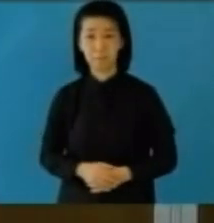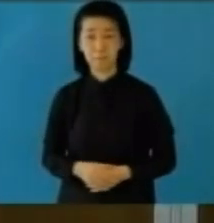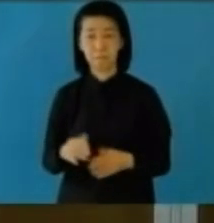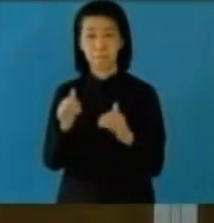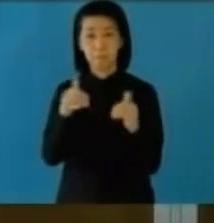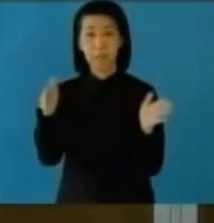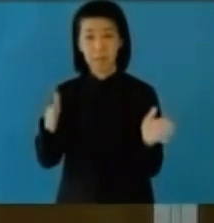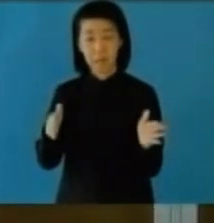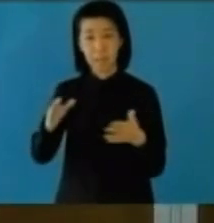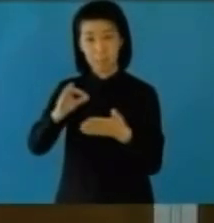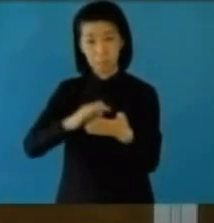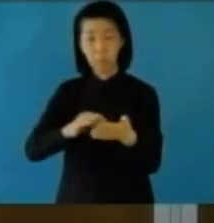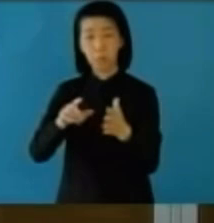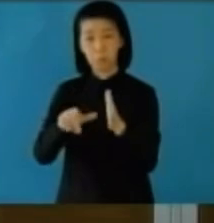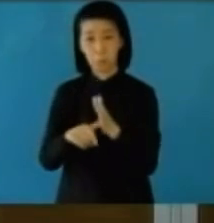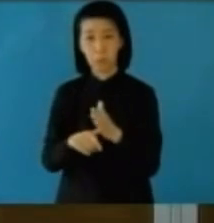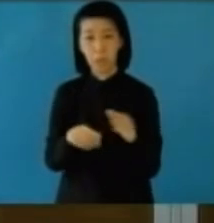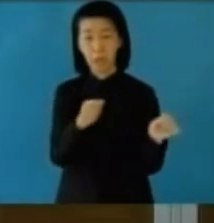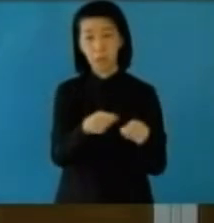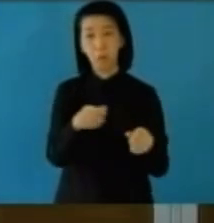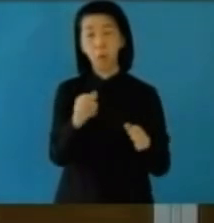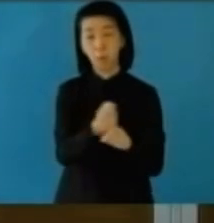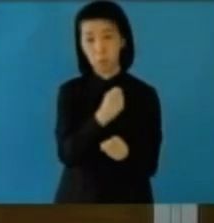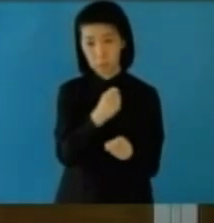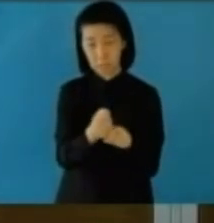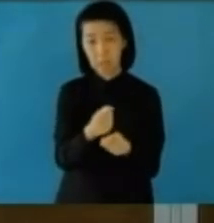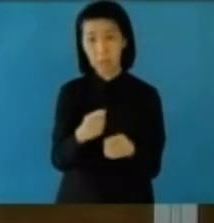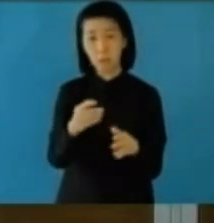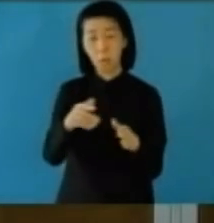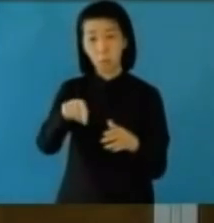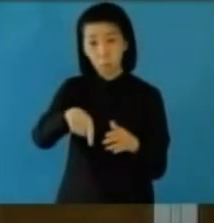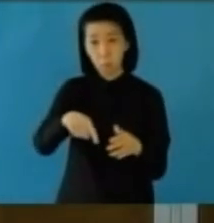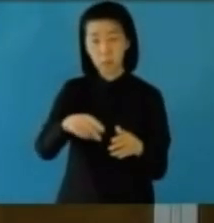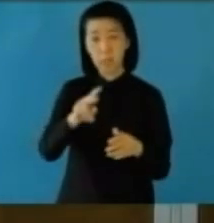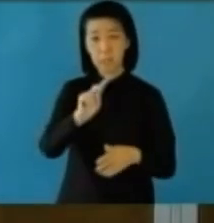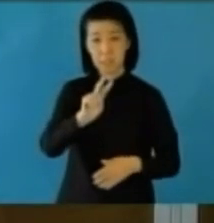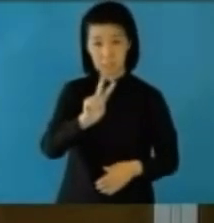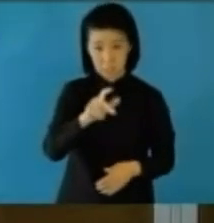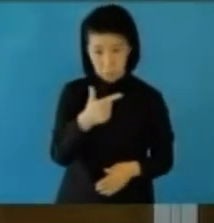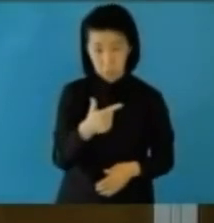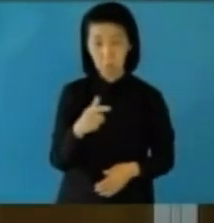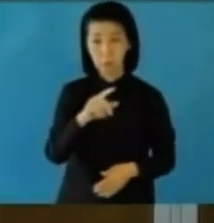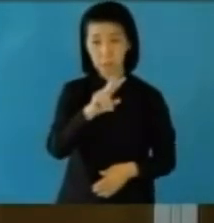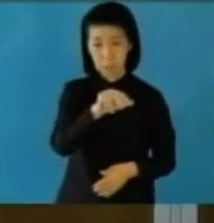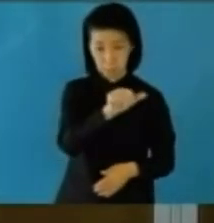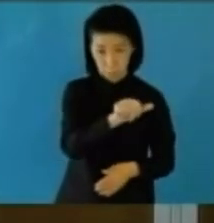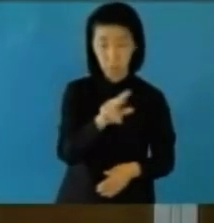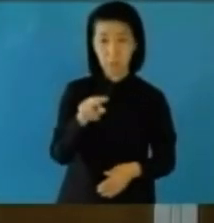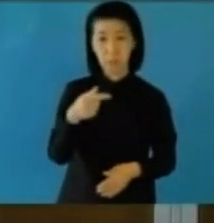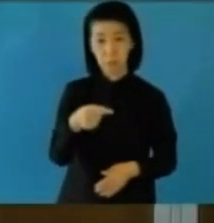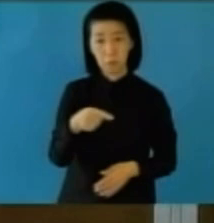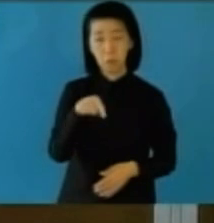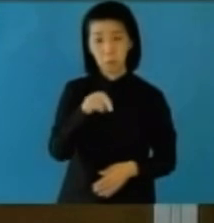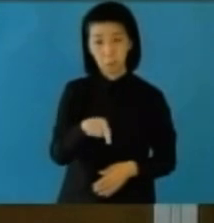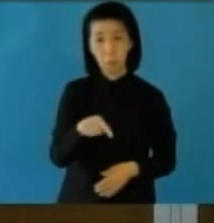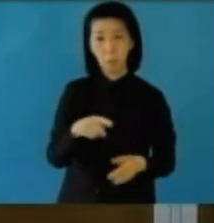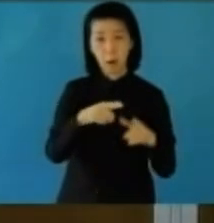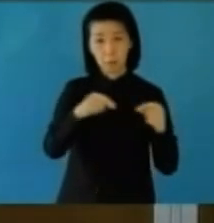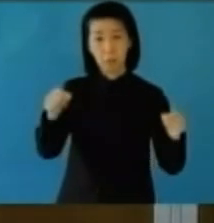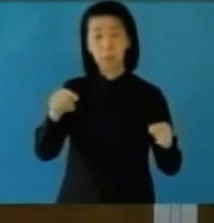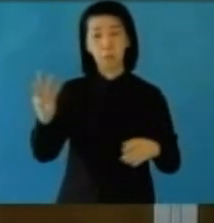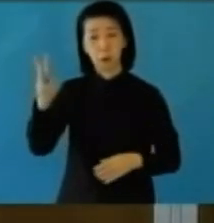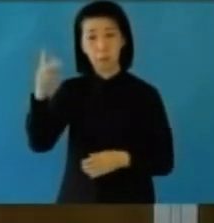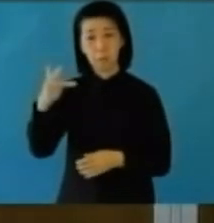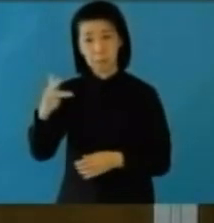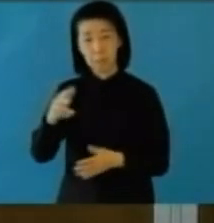てでございます。農業試験場跡地の25、26外区につきましては、国と鹿児島市の活用意向がなかったことを受けま